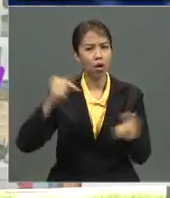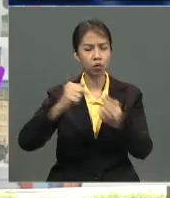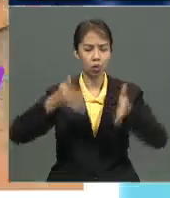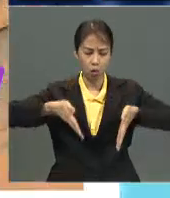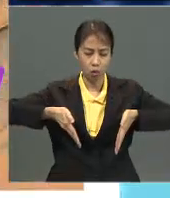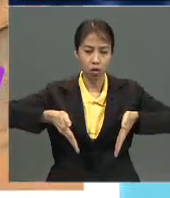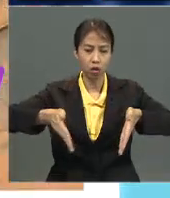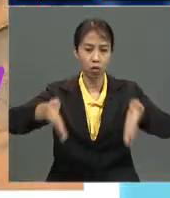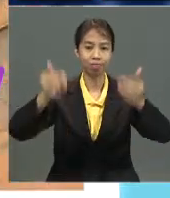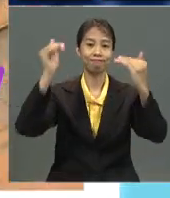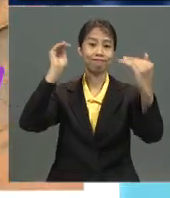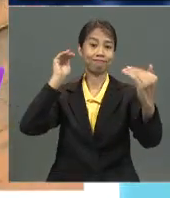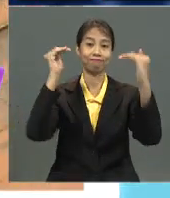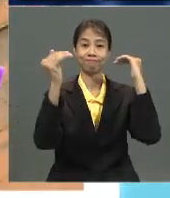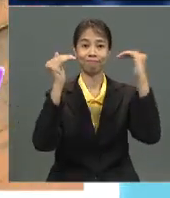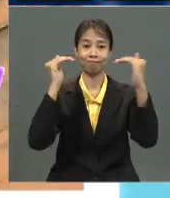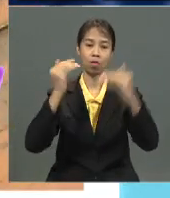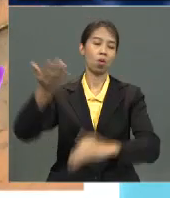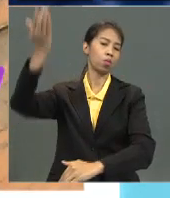ชมความพร้อมการจัดนิทรรศการหมุนเวียนล่องลอยราชดำเนินนิทรรศการประสานวัยที่พร้อมเปิดให้เข้าชมตั้งแต่วันนี้เป็นต้นไปครับหรือภาพรวมนิทรรศการจะบอกเล่าเรื่องราวประวัติศาสตร์ความเป็นมาของถนนราชดำเนินตลอด121